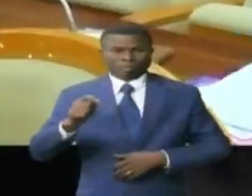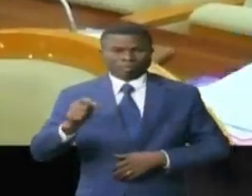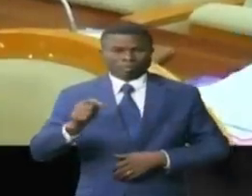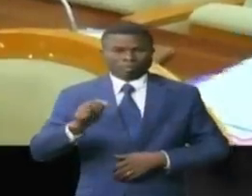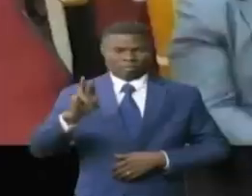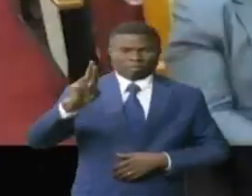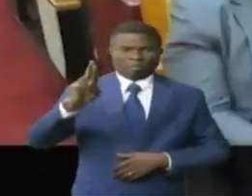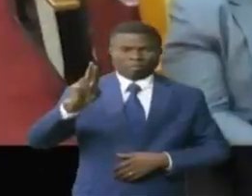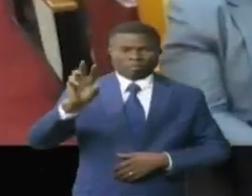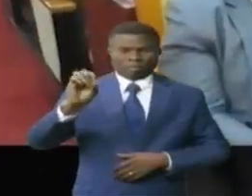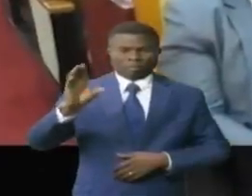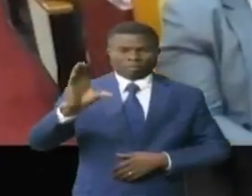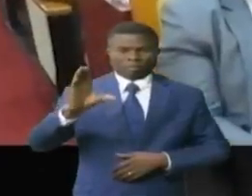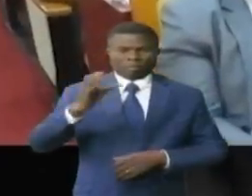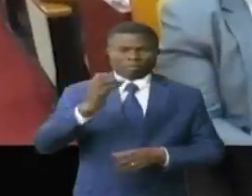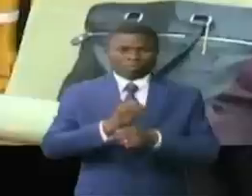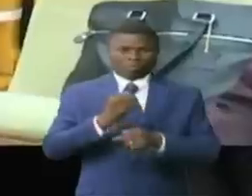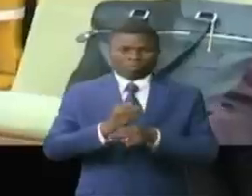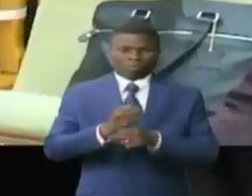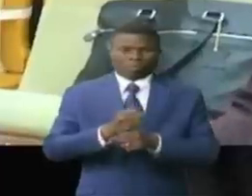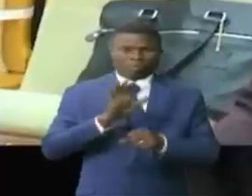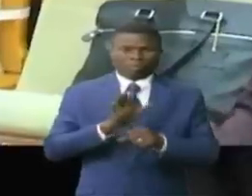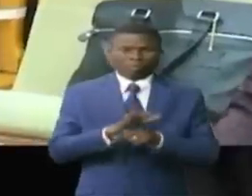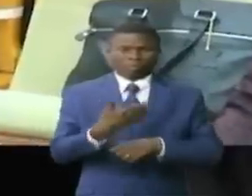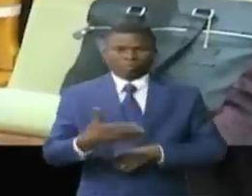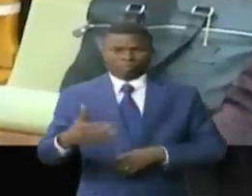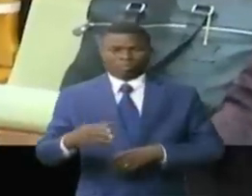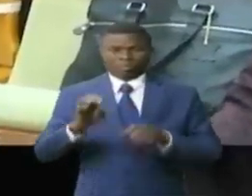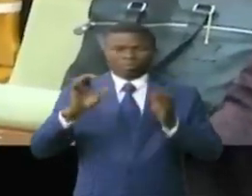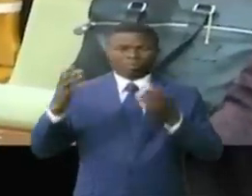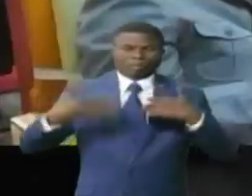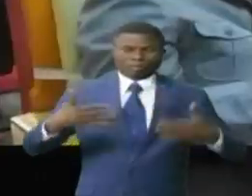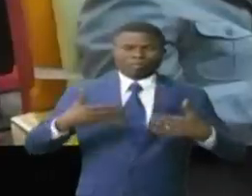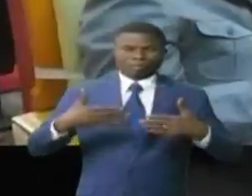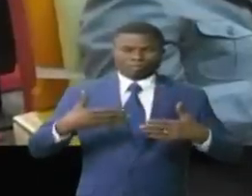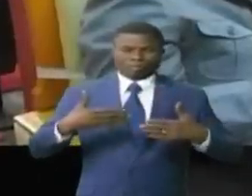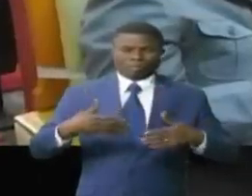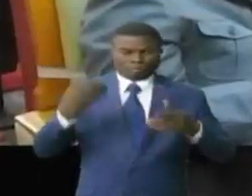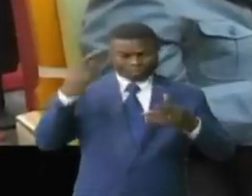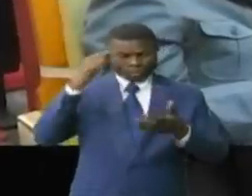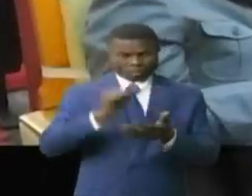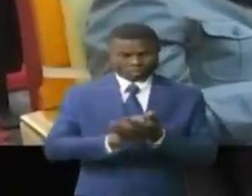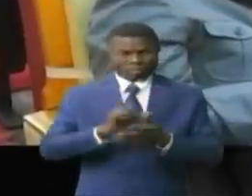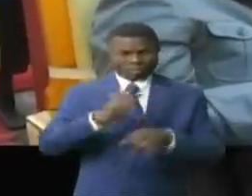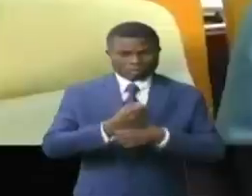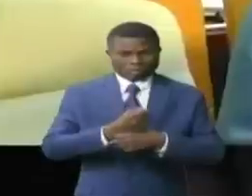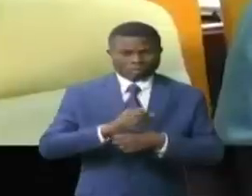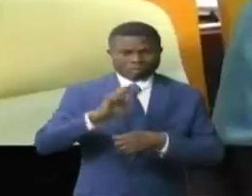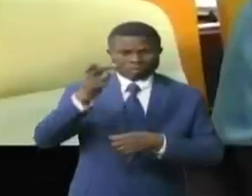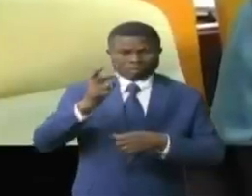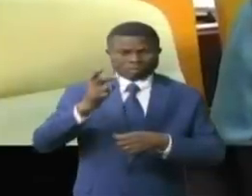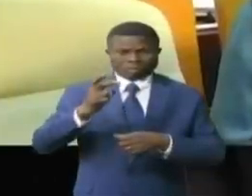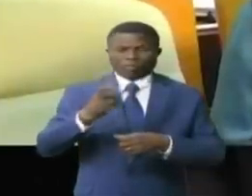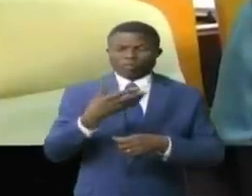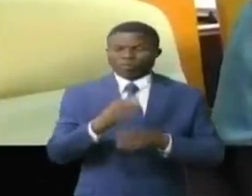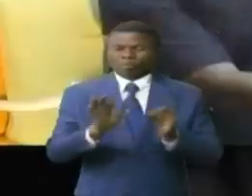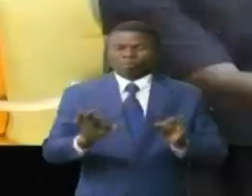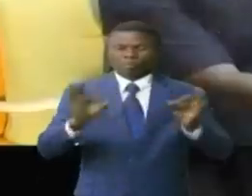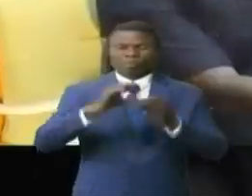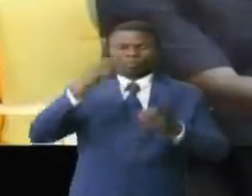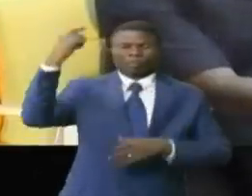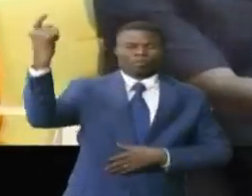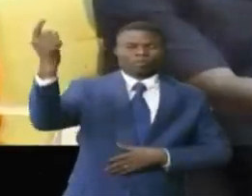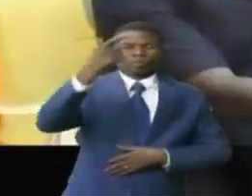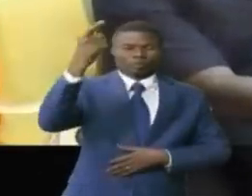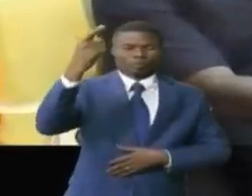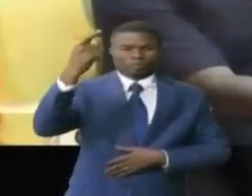RDC regorge d'une diversité de facteurs écologiques et de ces faits, elle constitue le deuxième poumon écologique mondial